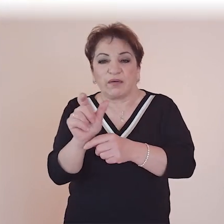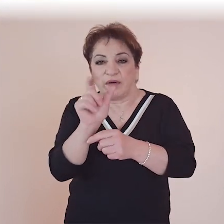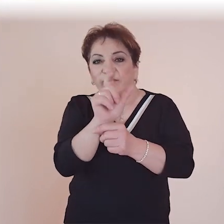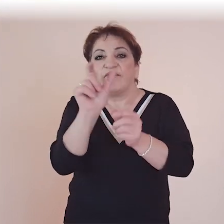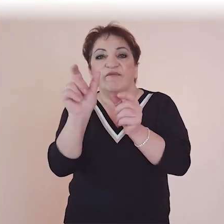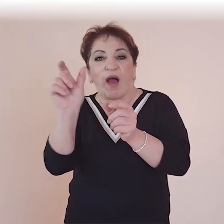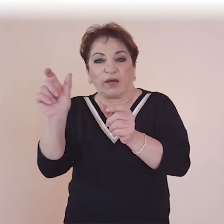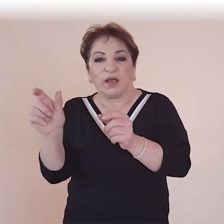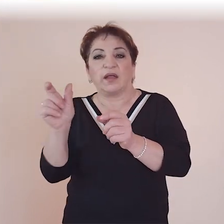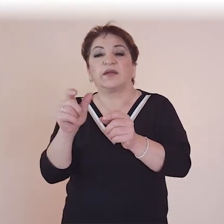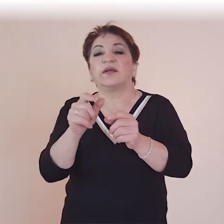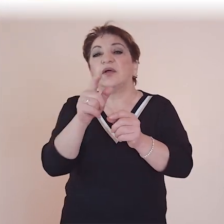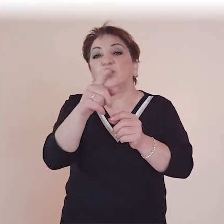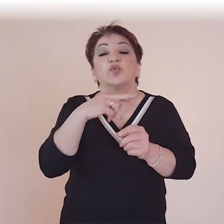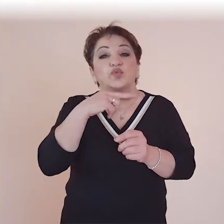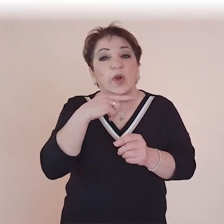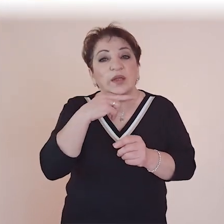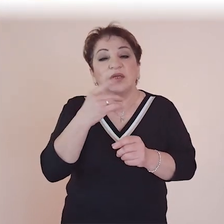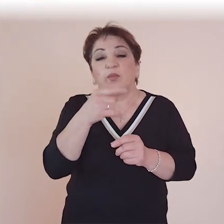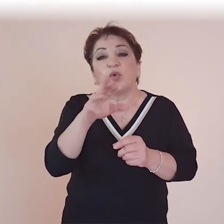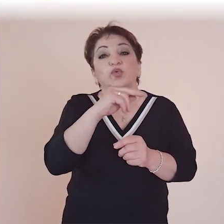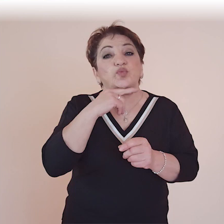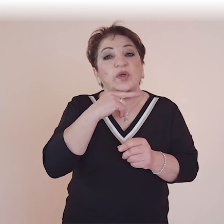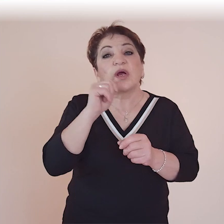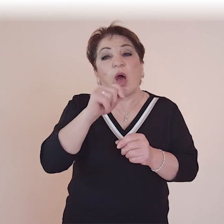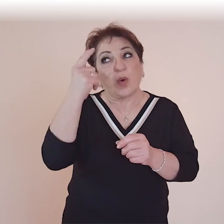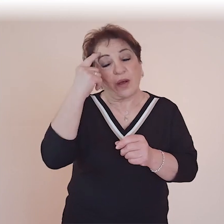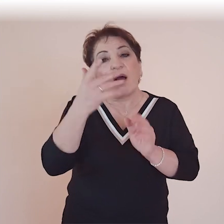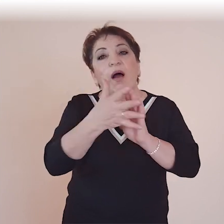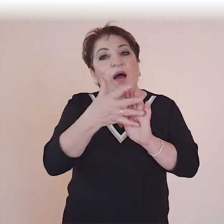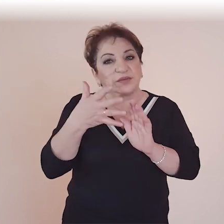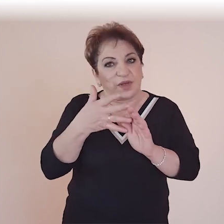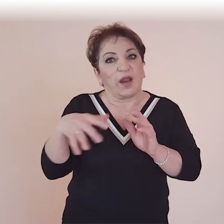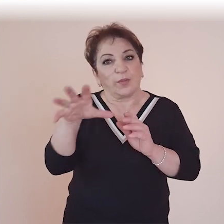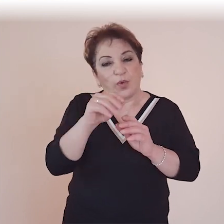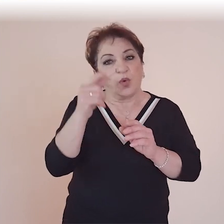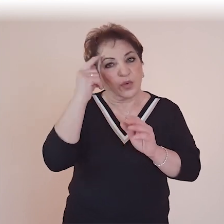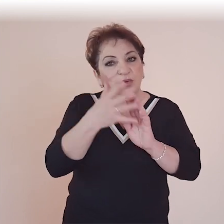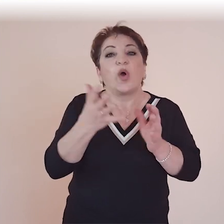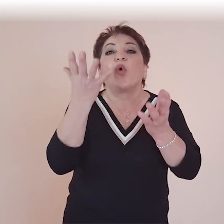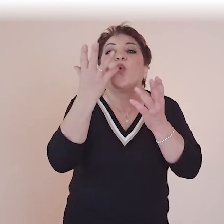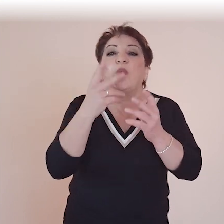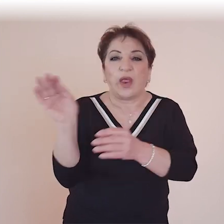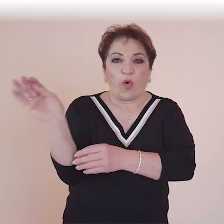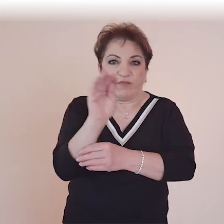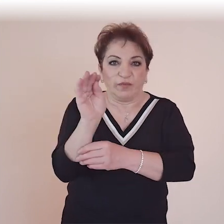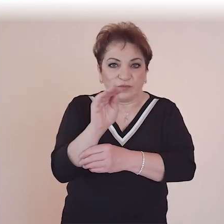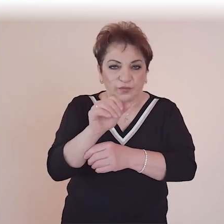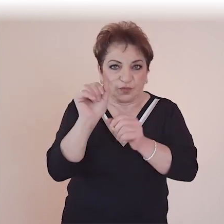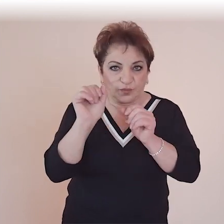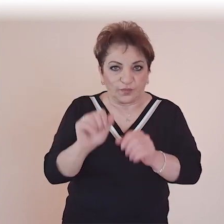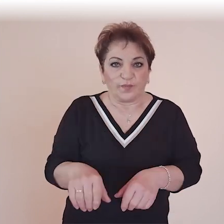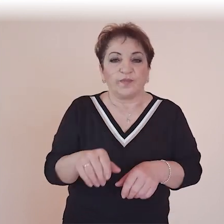ուշադիր, եթե ուշադիր լինեք երեխաներ, գլխի կնգնեք, որ ես այն առանձնացրել եմ նաև գույ կարդանք